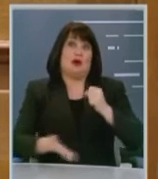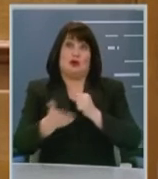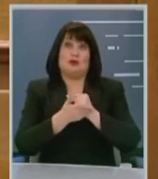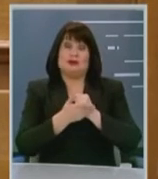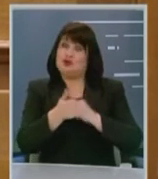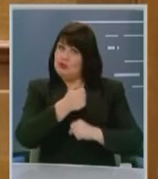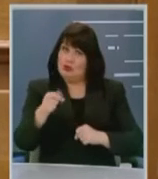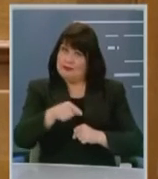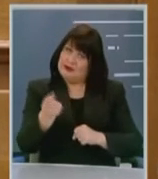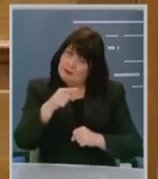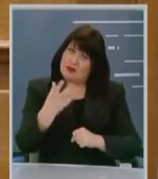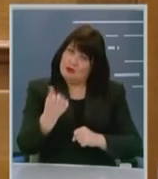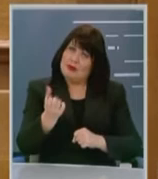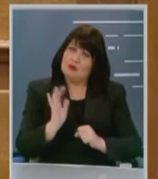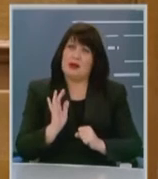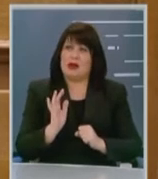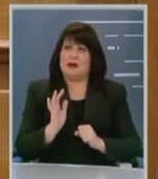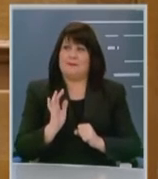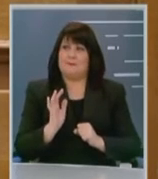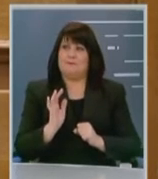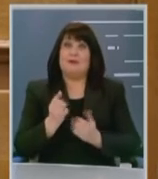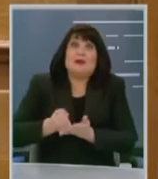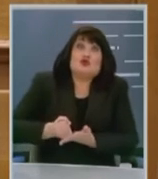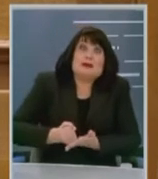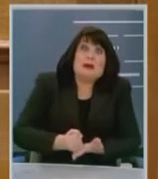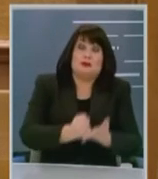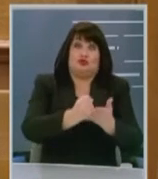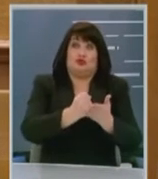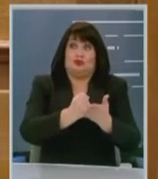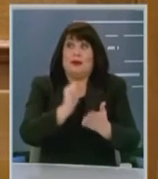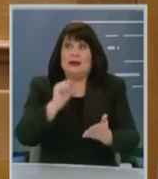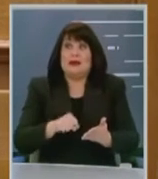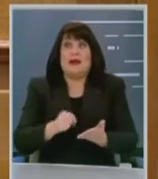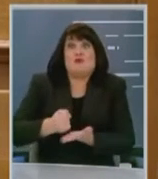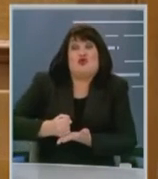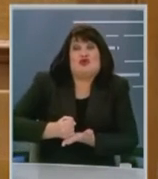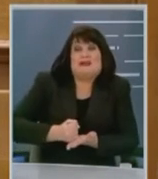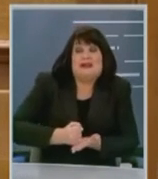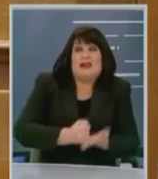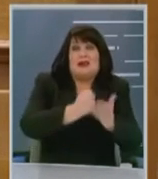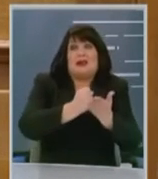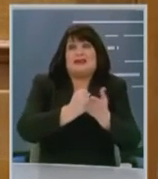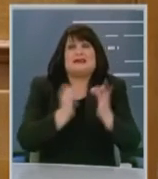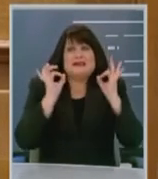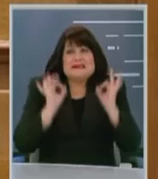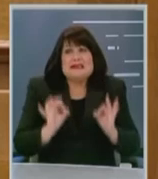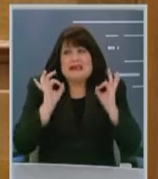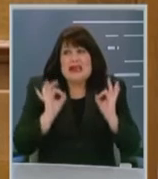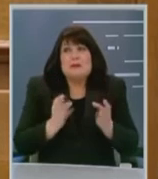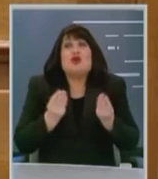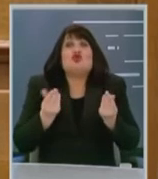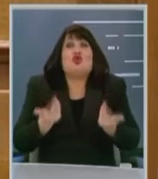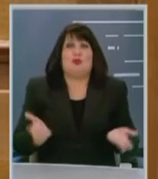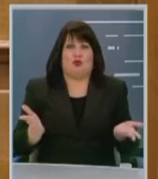και άλλοι. Και μάλιστα τους στηρίζουμε, η υποστήριξή μας έχει συγκεκριμένο τρόπο.